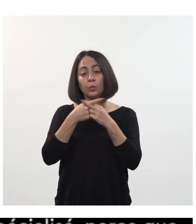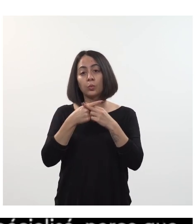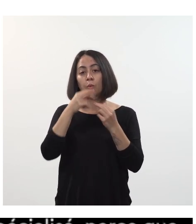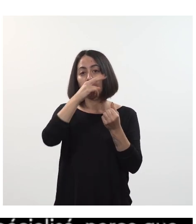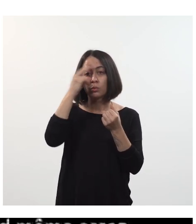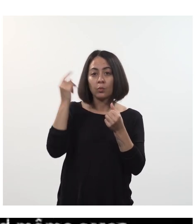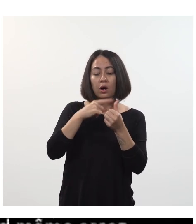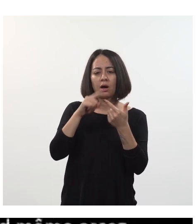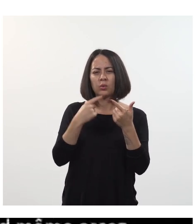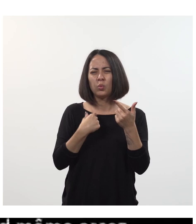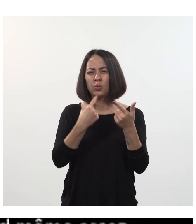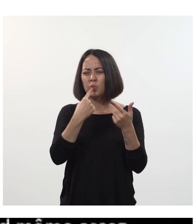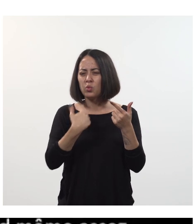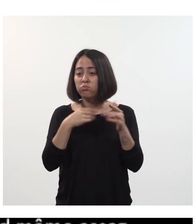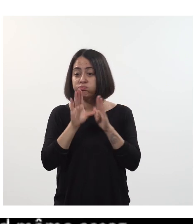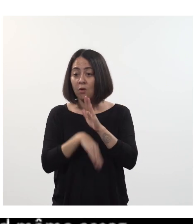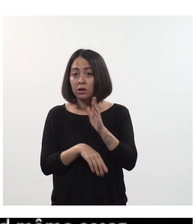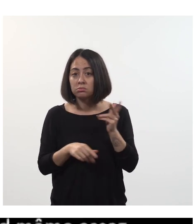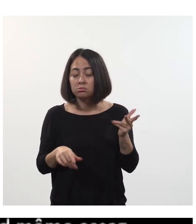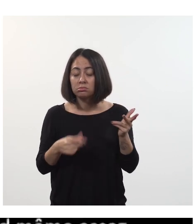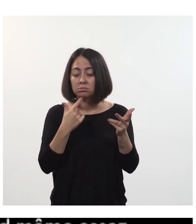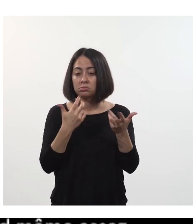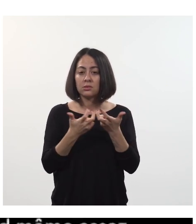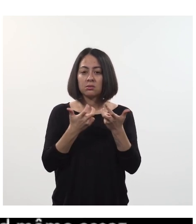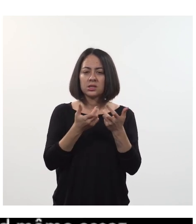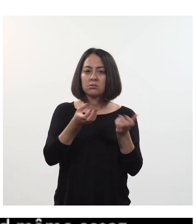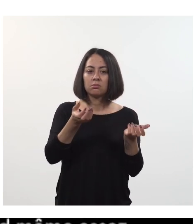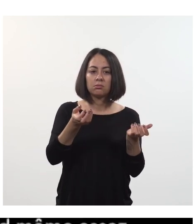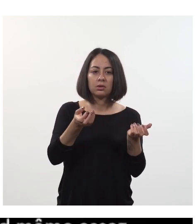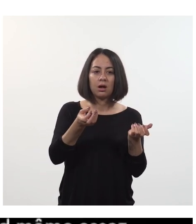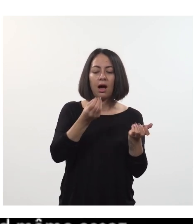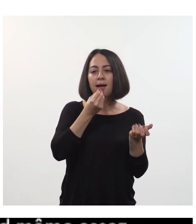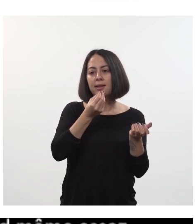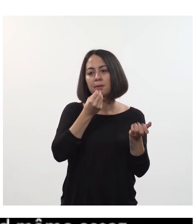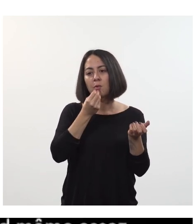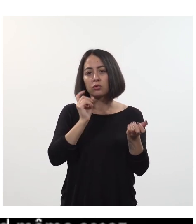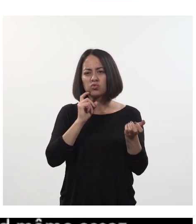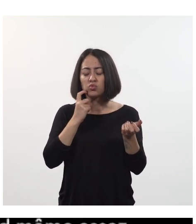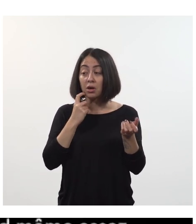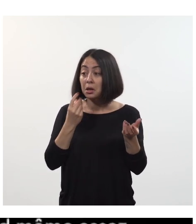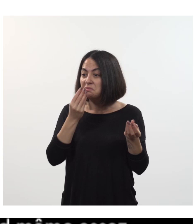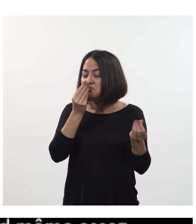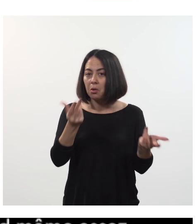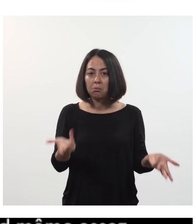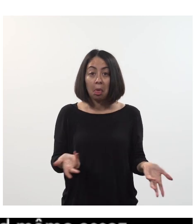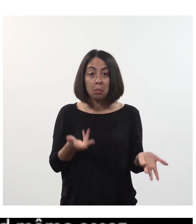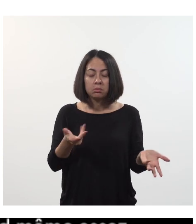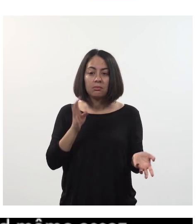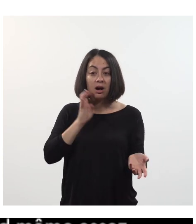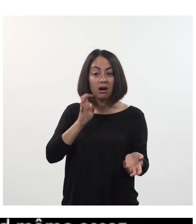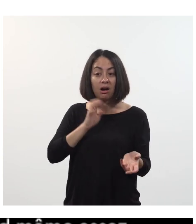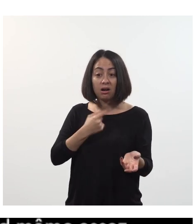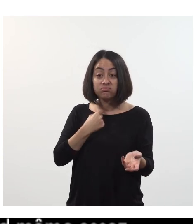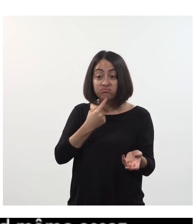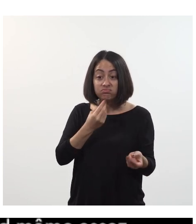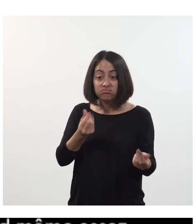sensibilité gustative aussi, hein, principalement avec les aliments plutôt sucrés et gras.